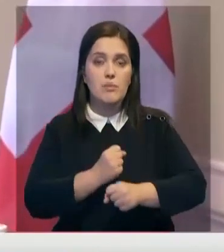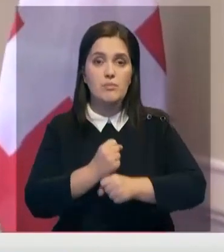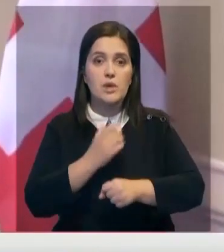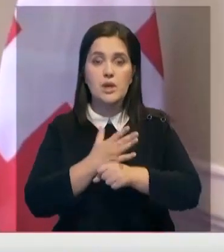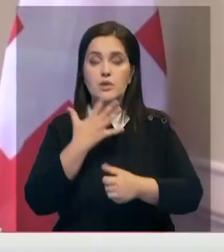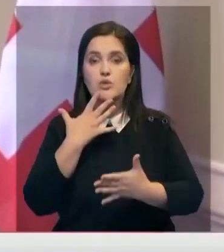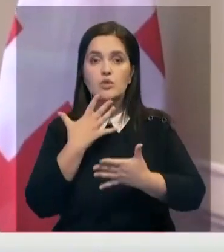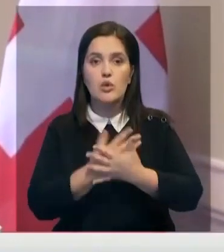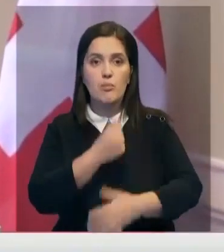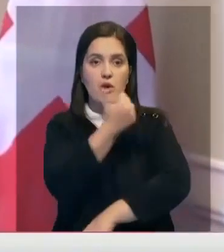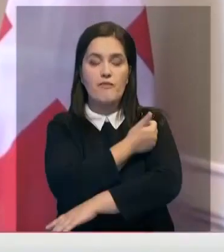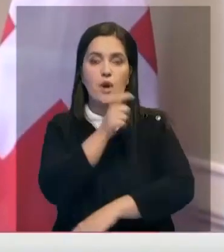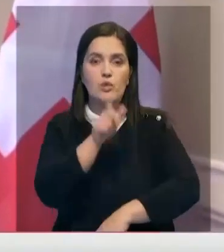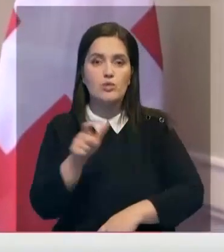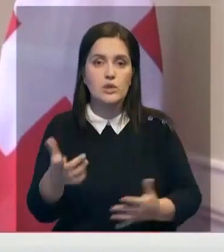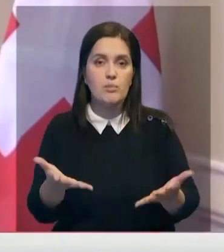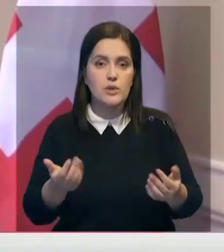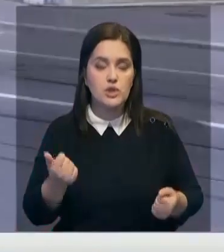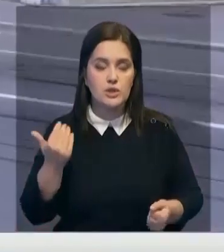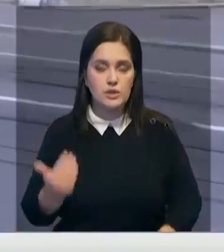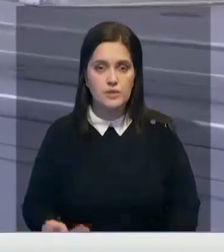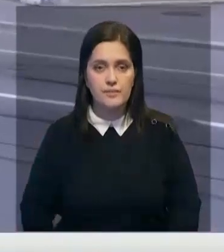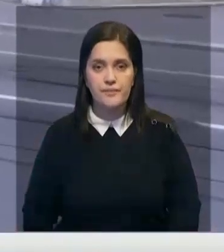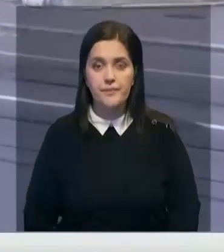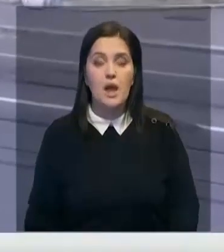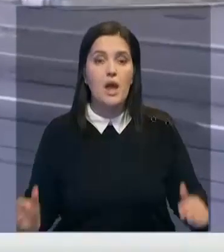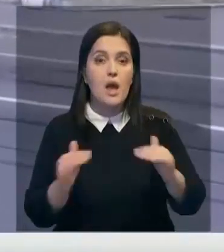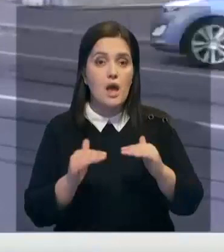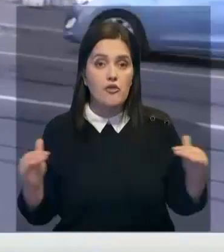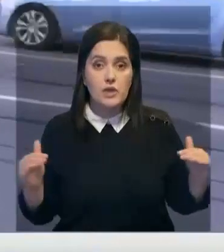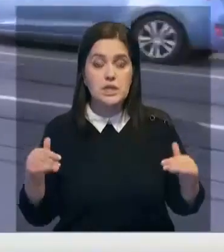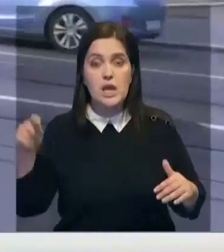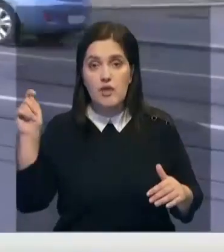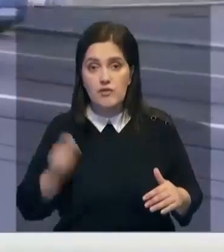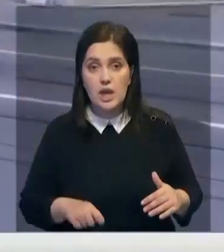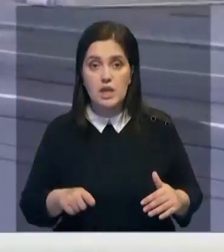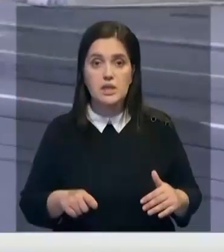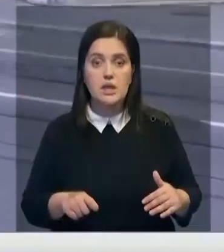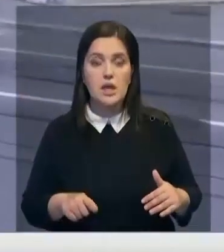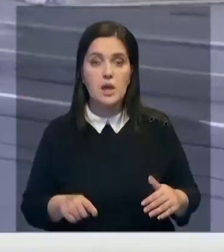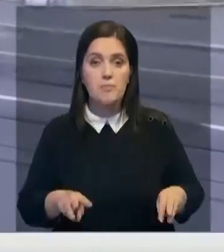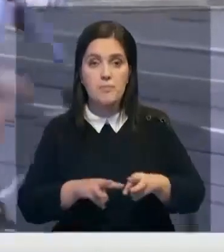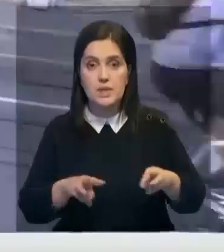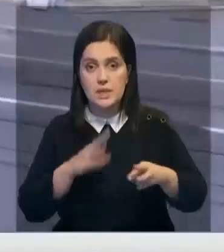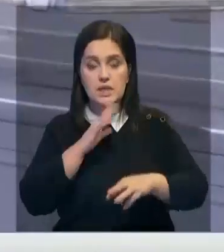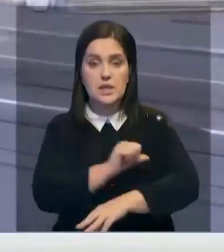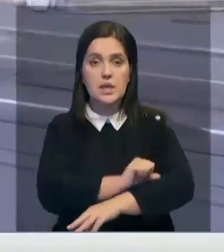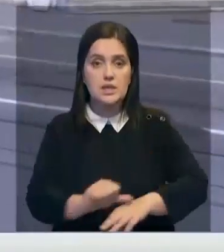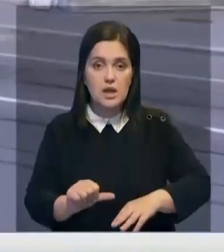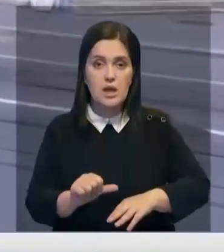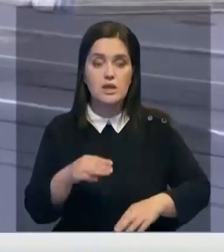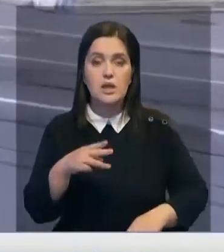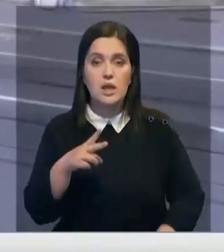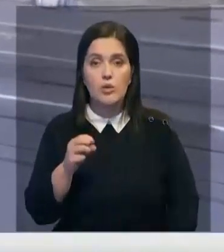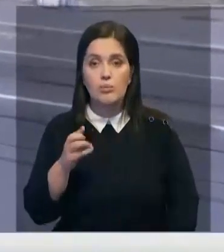собственная вакцина, и люди получают ее. Официальный визит заместителя премьер-министра, министра иностранных дел Казахстана Мухтара